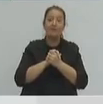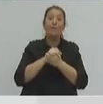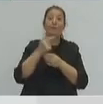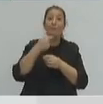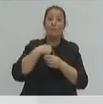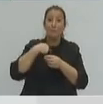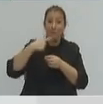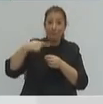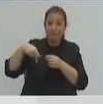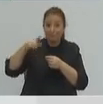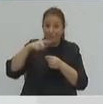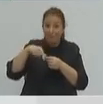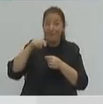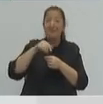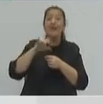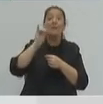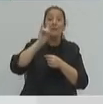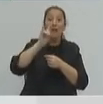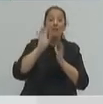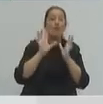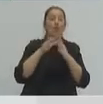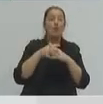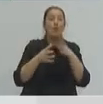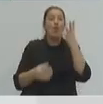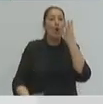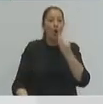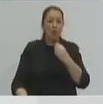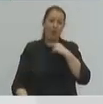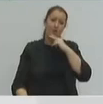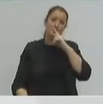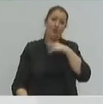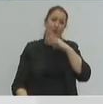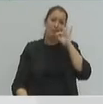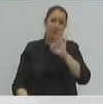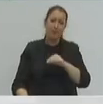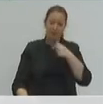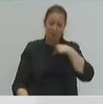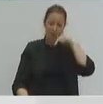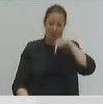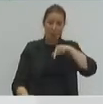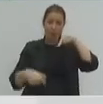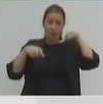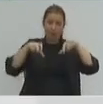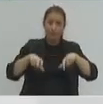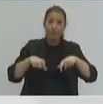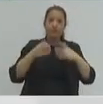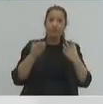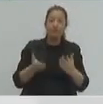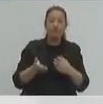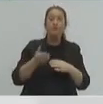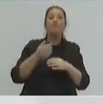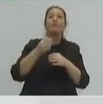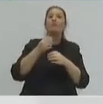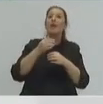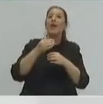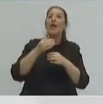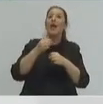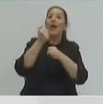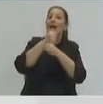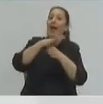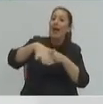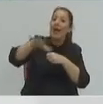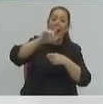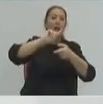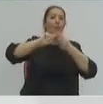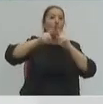biz Milliyetçi Hareket Partisi grubu olarak söz aldığımda bu kürsüden genel meseleler, genel